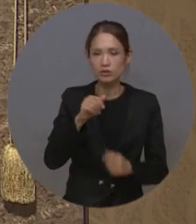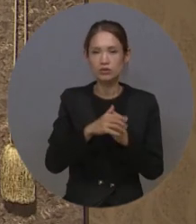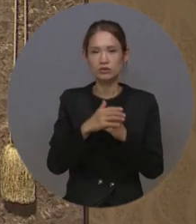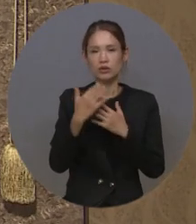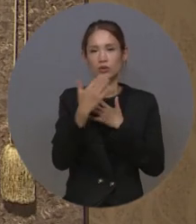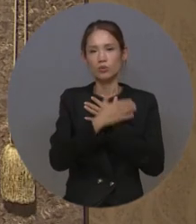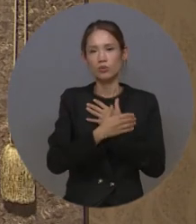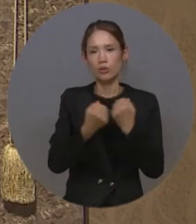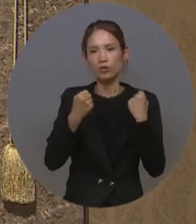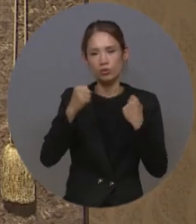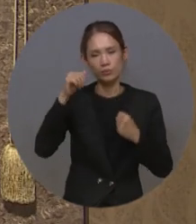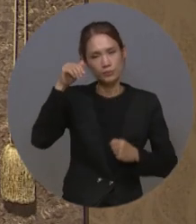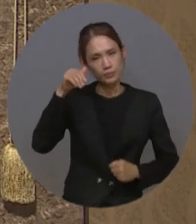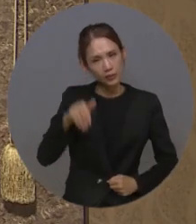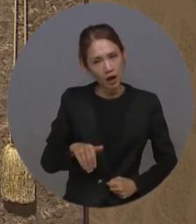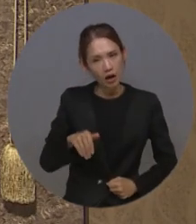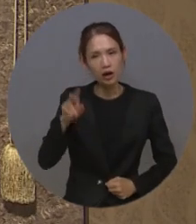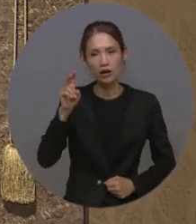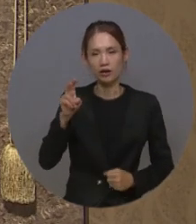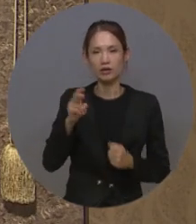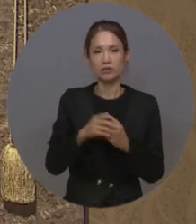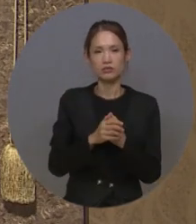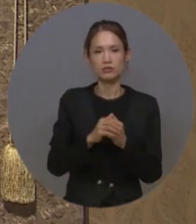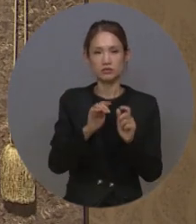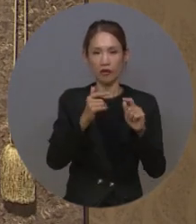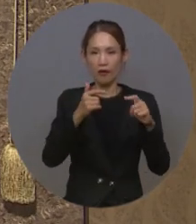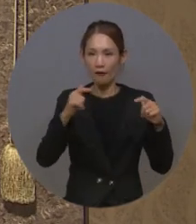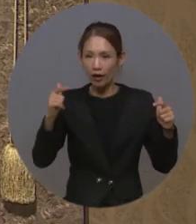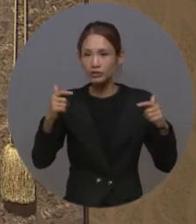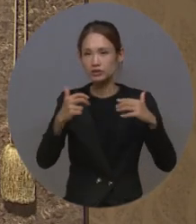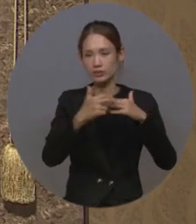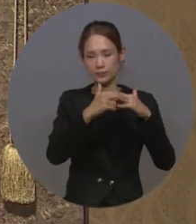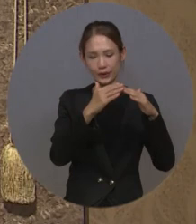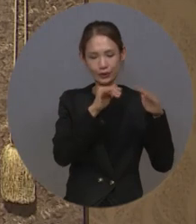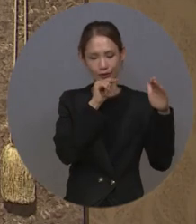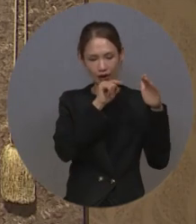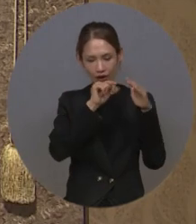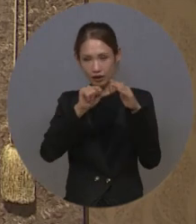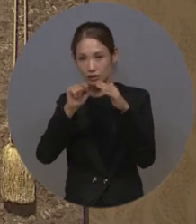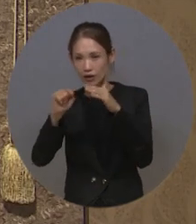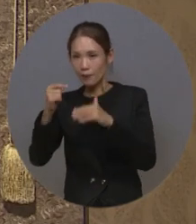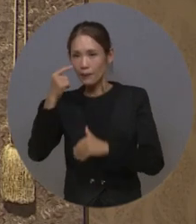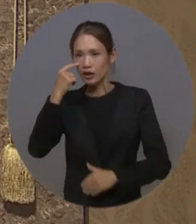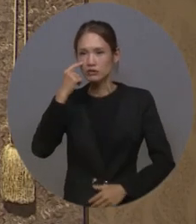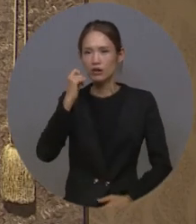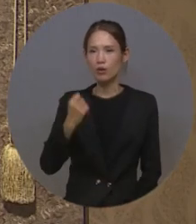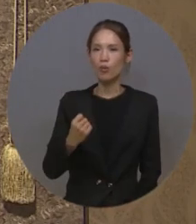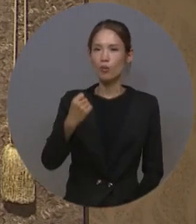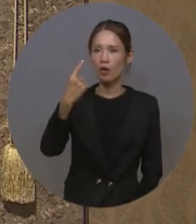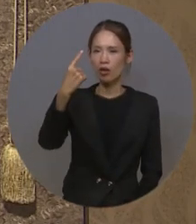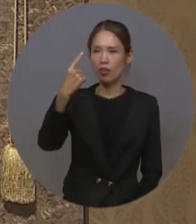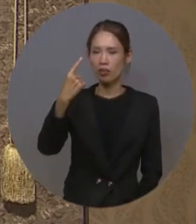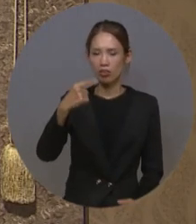보다 생각했죠. 네. 그래서 온갖 병원들을 다 다니고 해봤는데 네. 원인 불명.